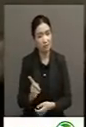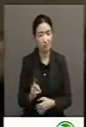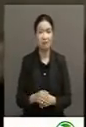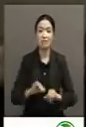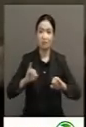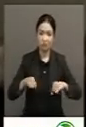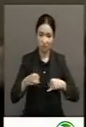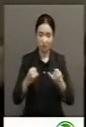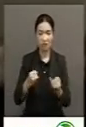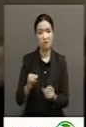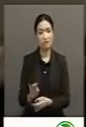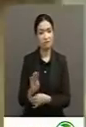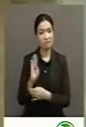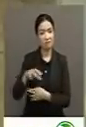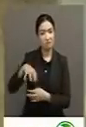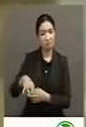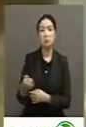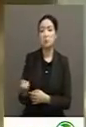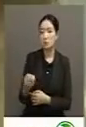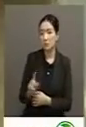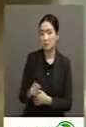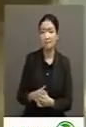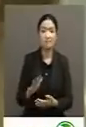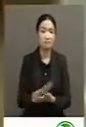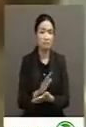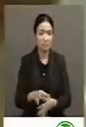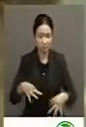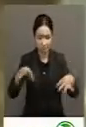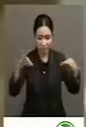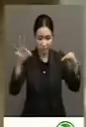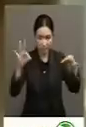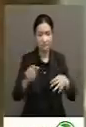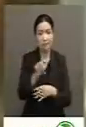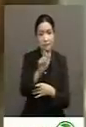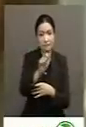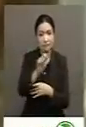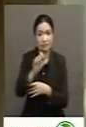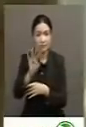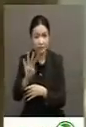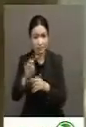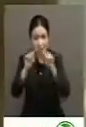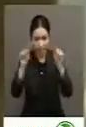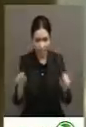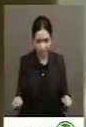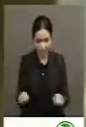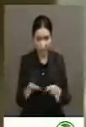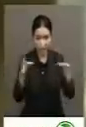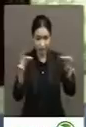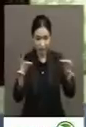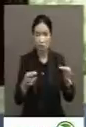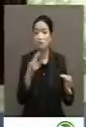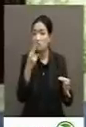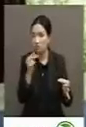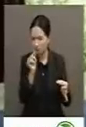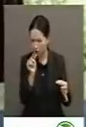บริษัทนะคะโรงงานแปรรูปก้นบุหรี่นี้เาก็บอกว่ากระดาษ 1แผ่นขนาด A4นะคะที่เกิดจากก้นบุหรี่เนี่ยต้อง